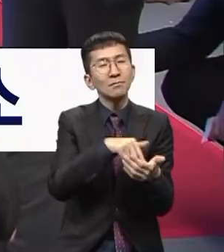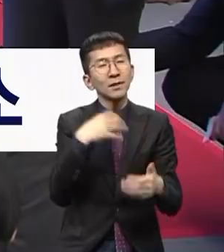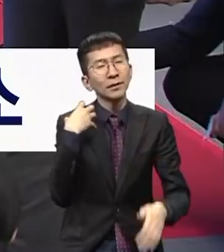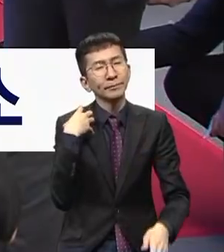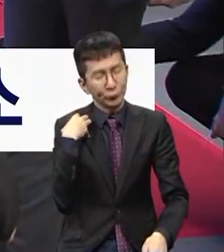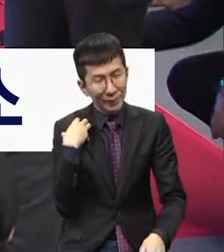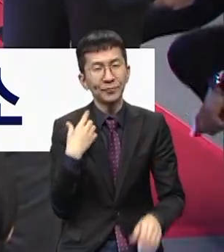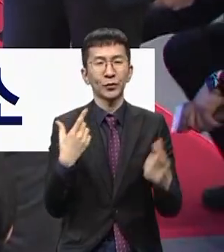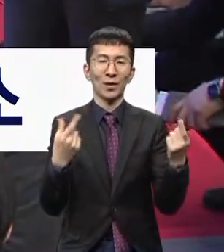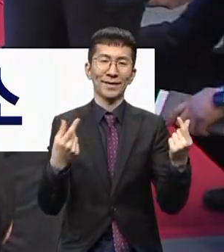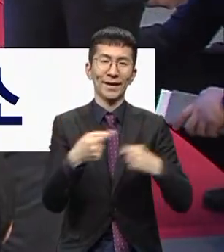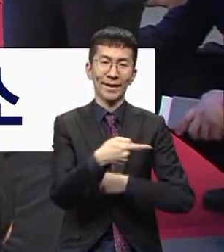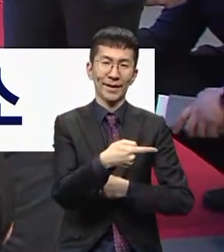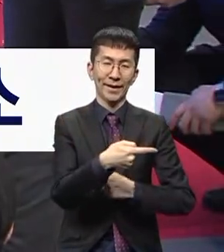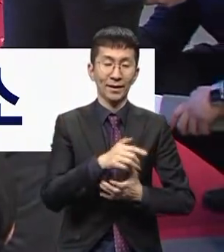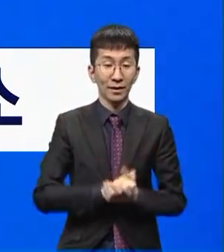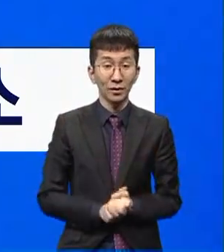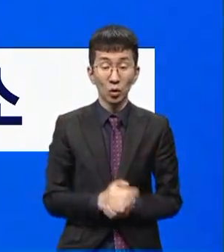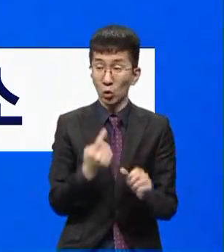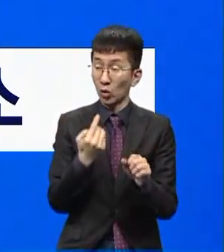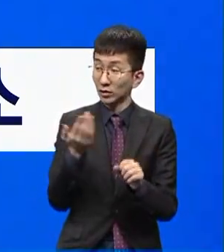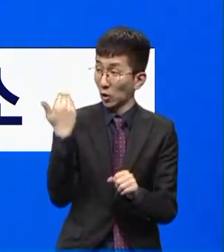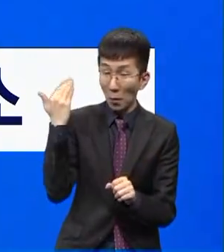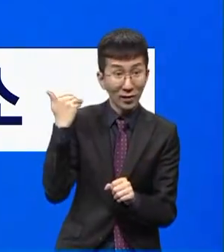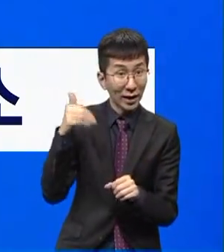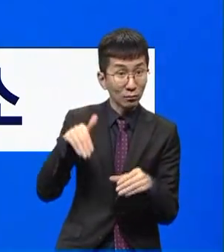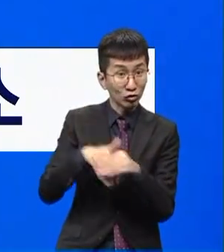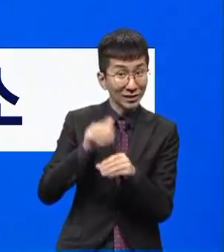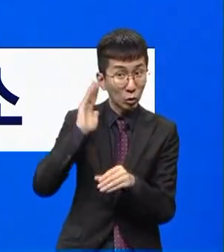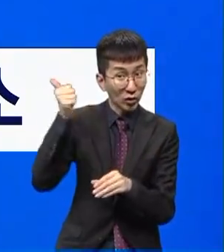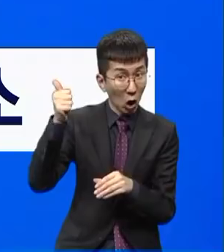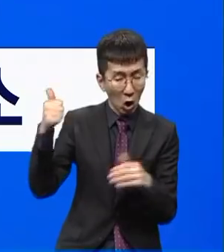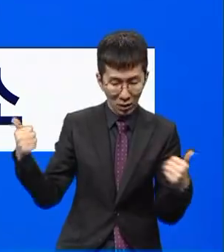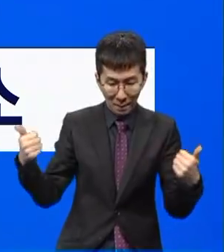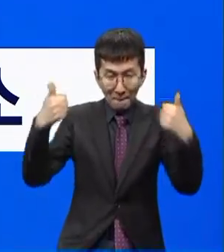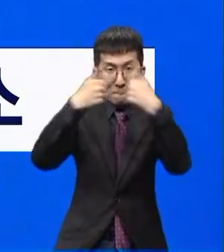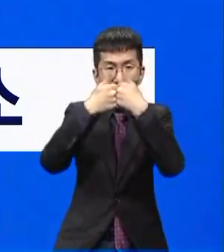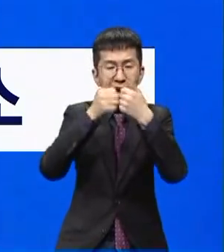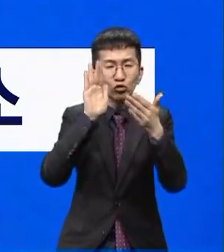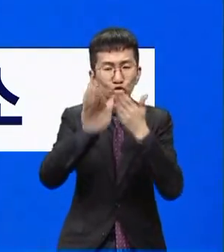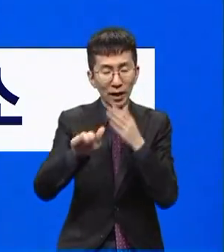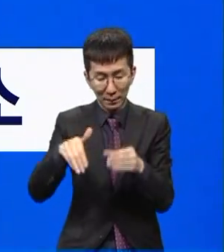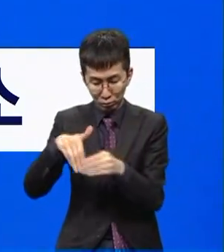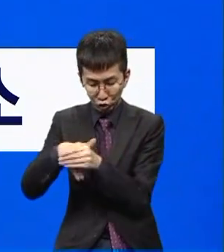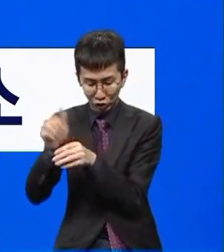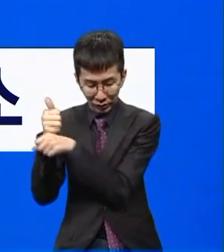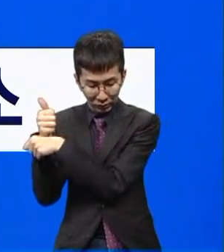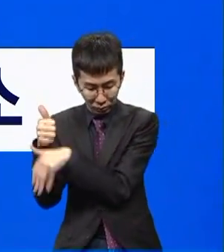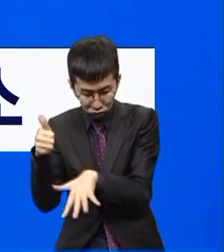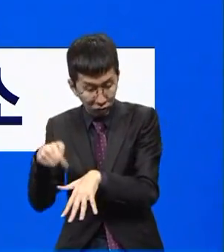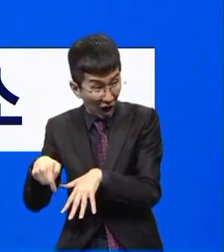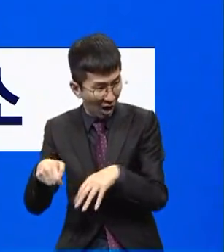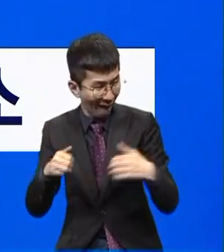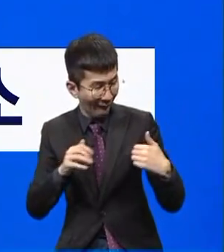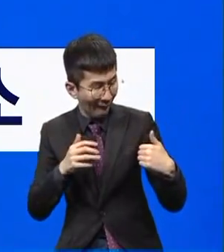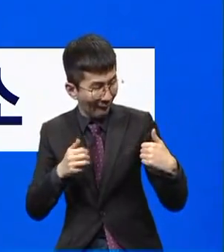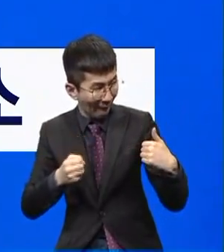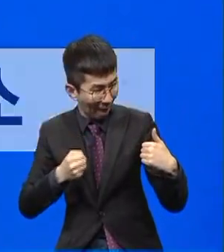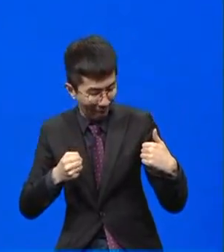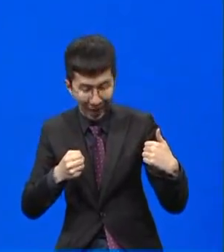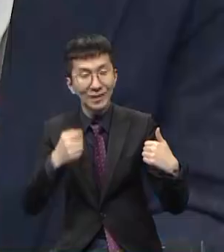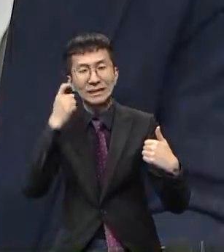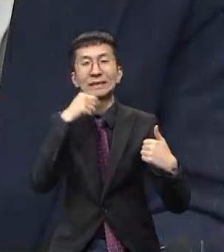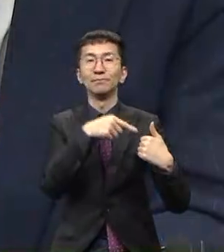처지. 여기에 지난 대선에서 문 대통령과 맞선 이후 계속된 친문 주류와의 갈등 관계는 불안